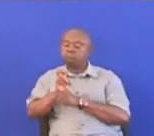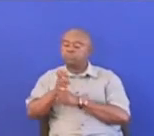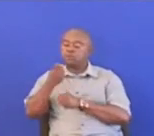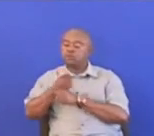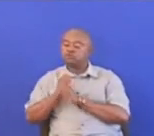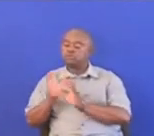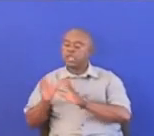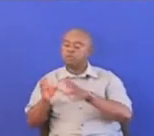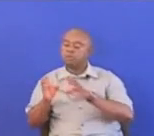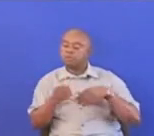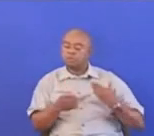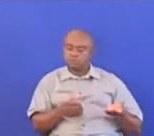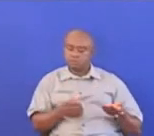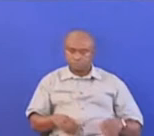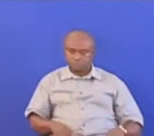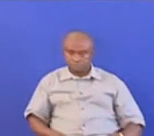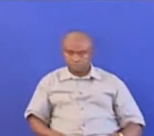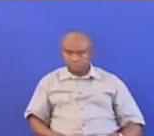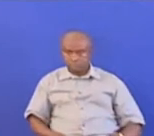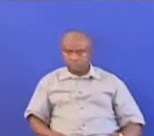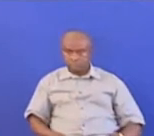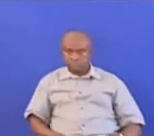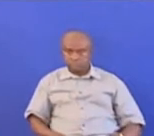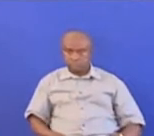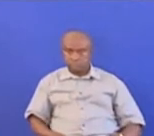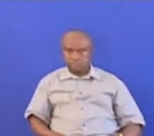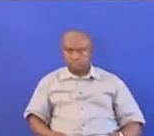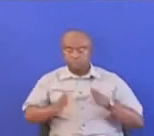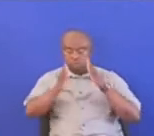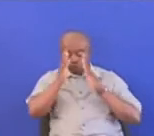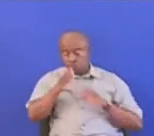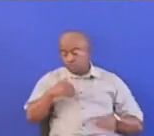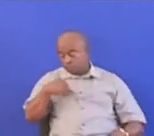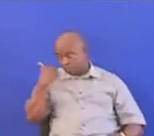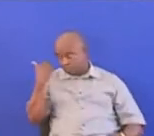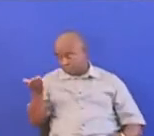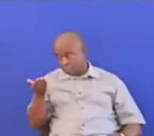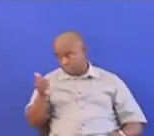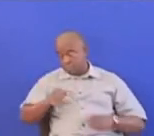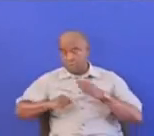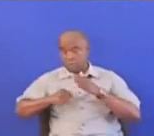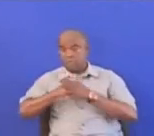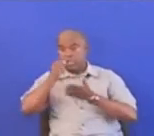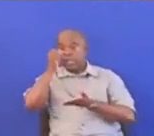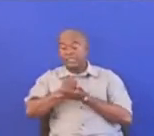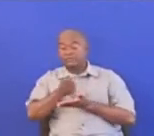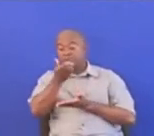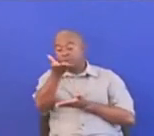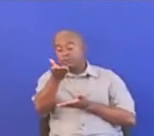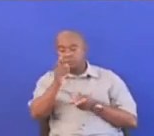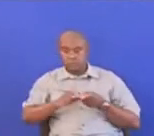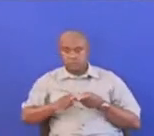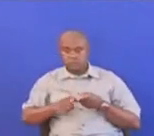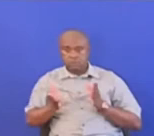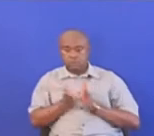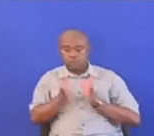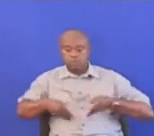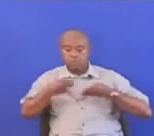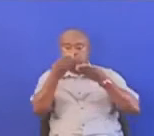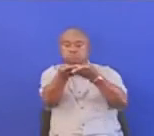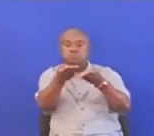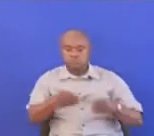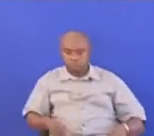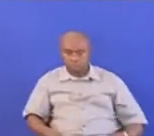kamati na bunge kwa ujumla. Mheshimiwa Spika, ninaunga mkono azimio na naomba kuwasilisha.